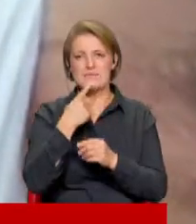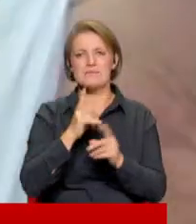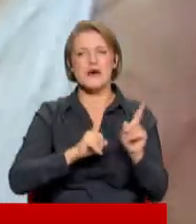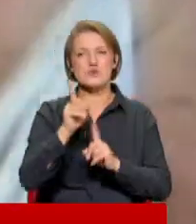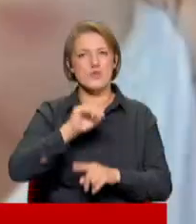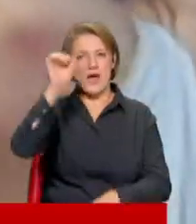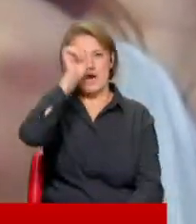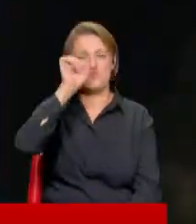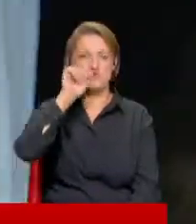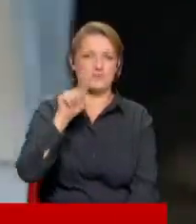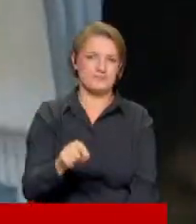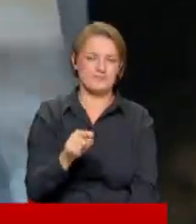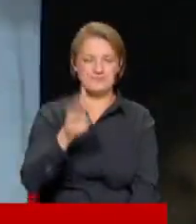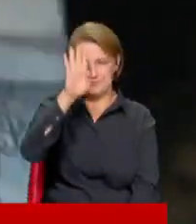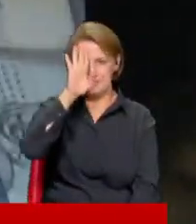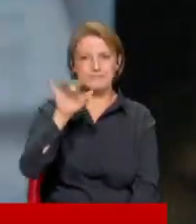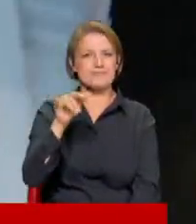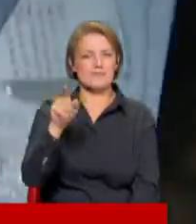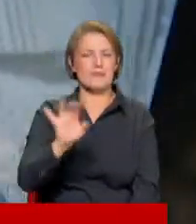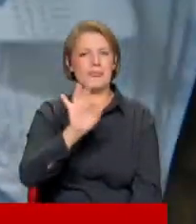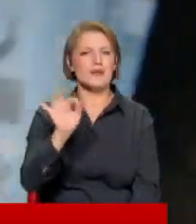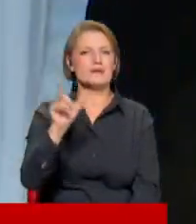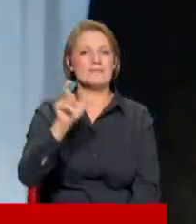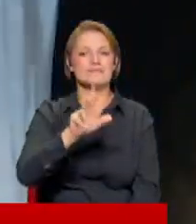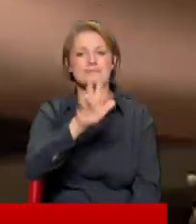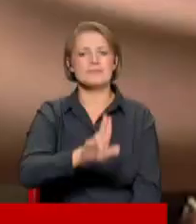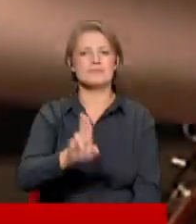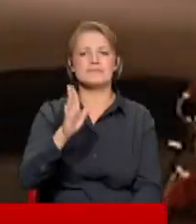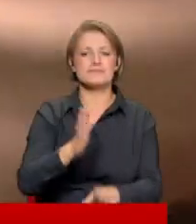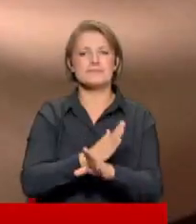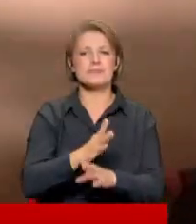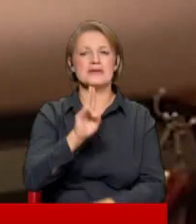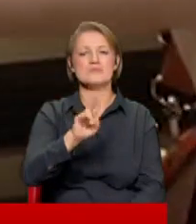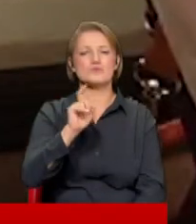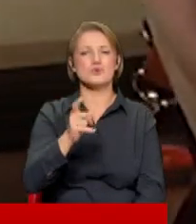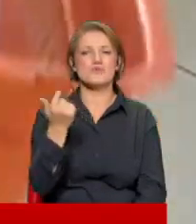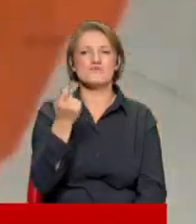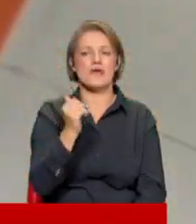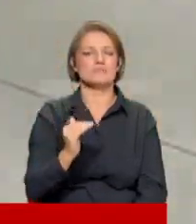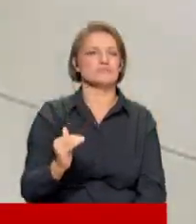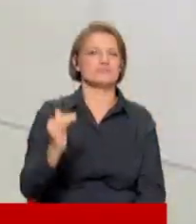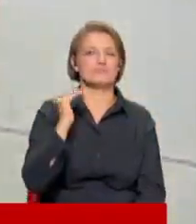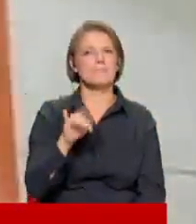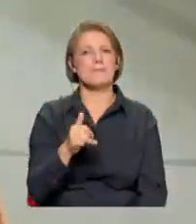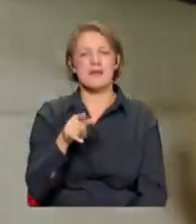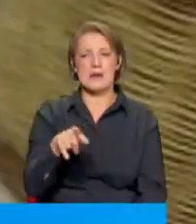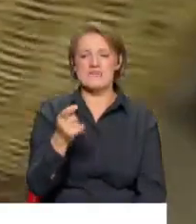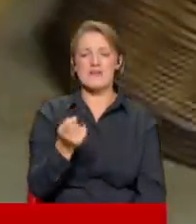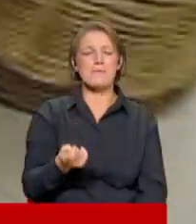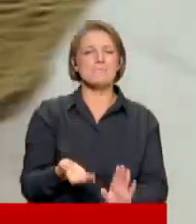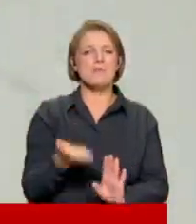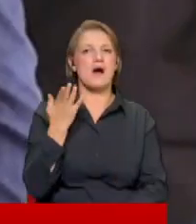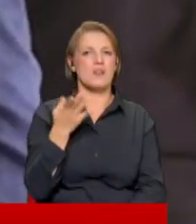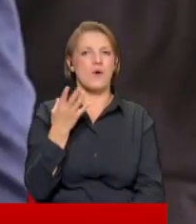havuç izledi. İstanbul'daki marketlerde Eylül ayında 37 ürünün 29'unda fiyat arttı. Marketlerde fiyatı en